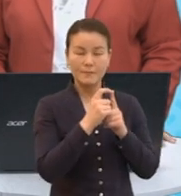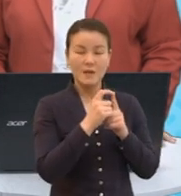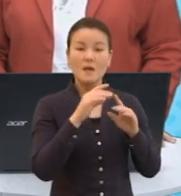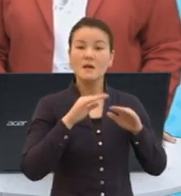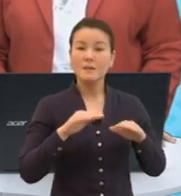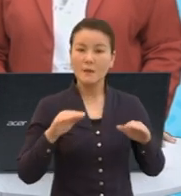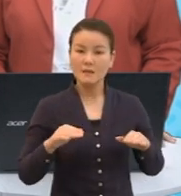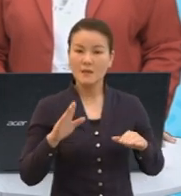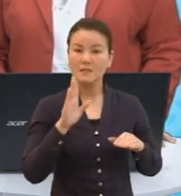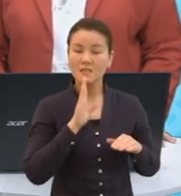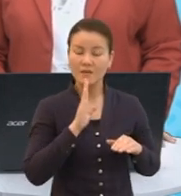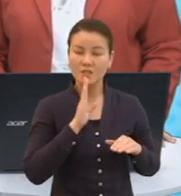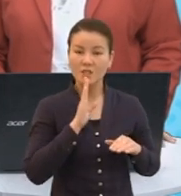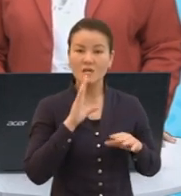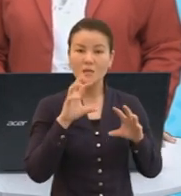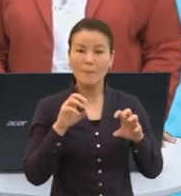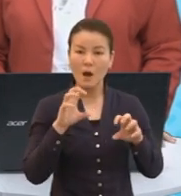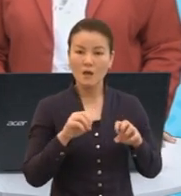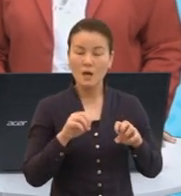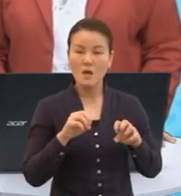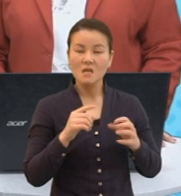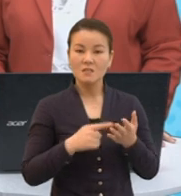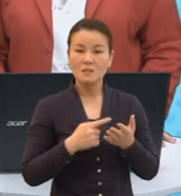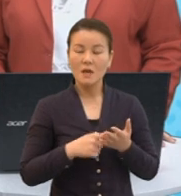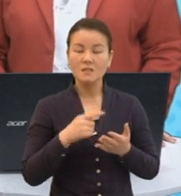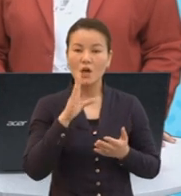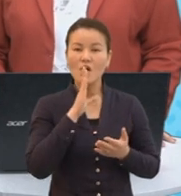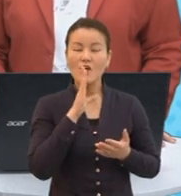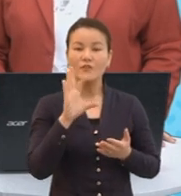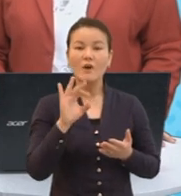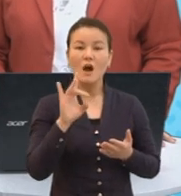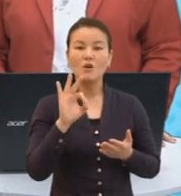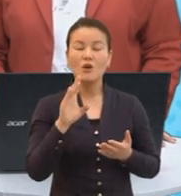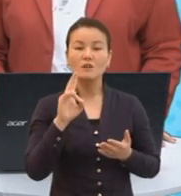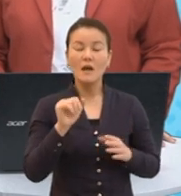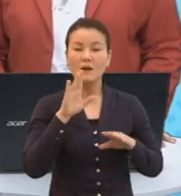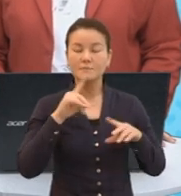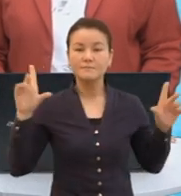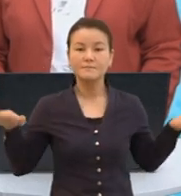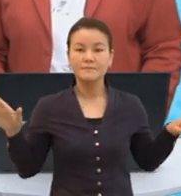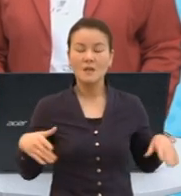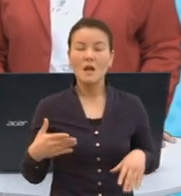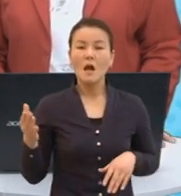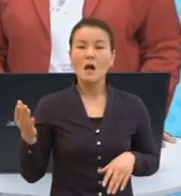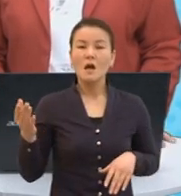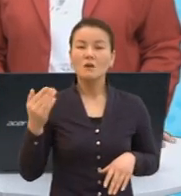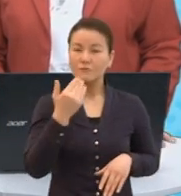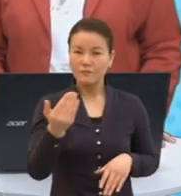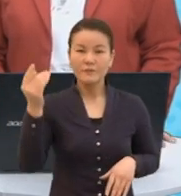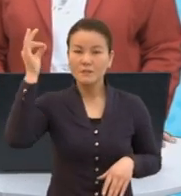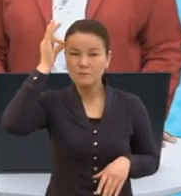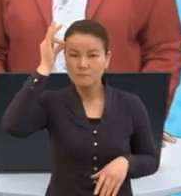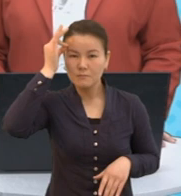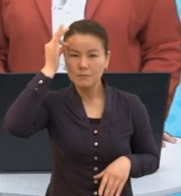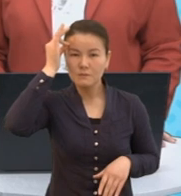Ребята, девочка, собака, тетрадь, ворона. Вы должны вспомнить, какие безударные